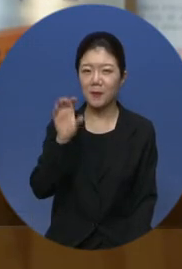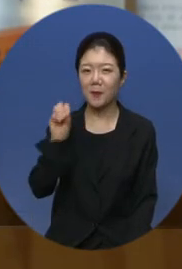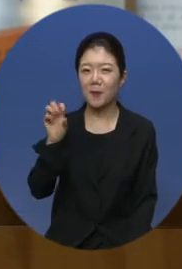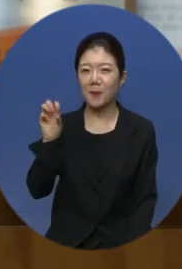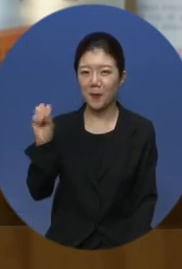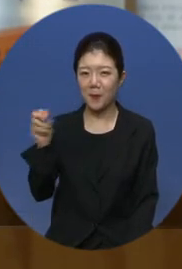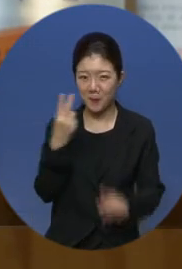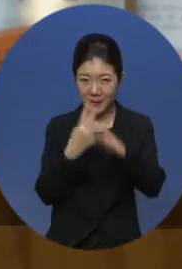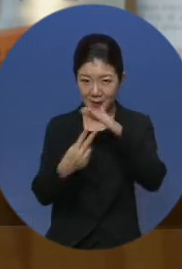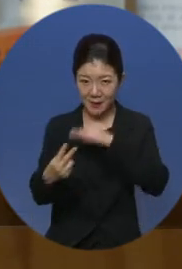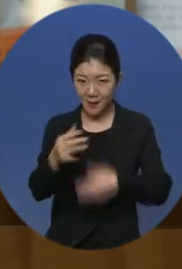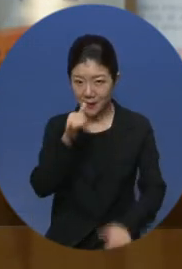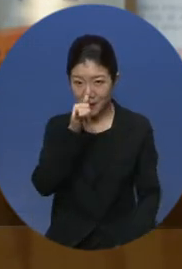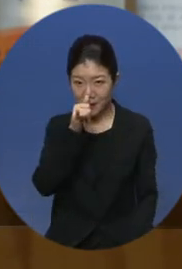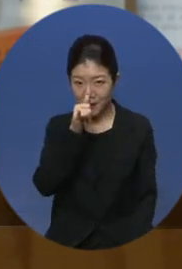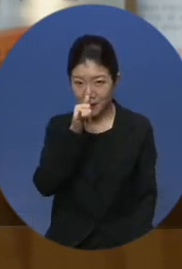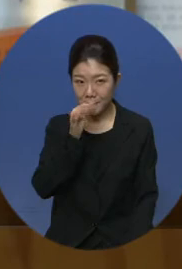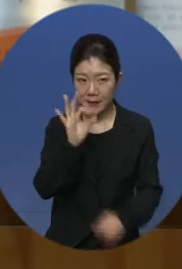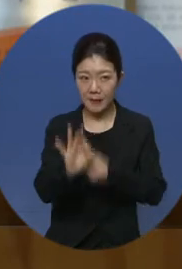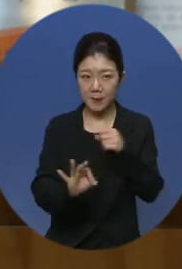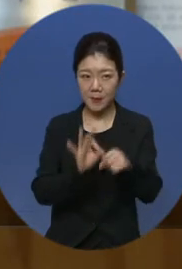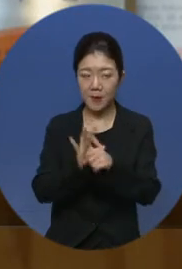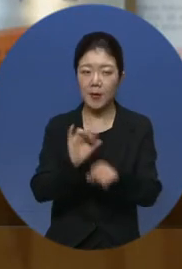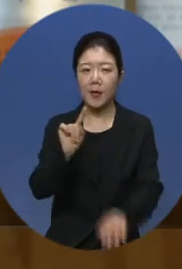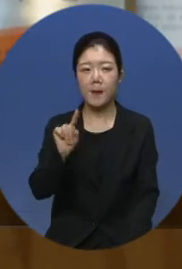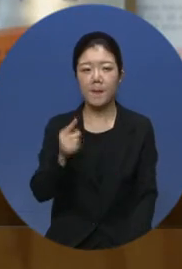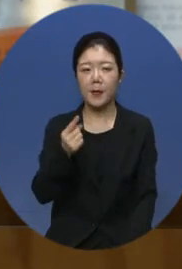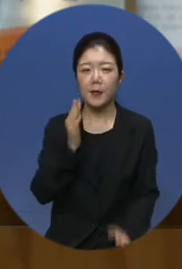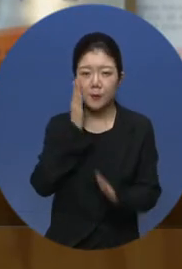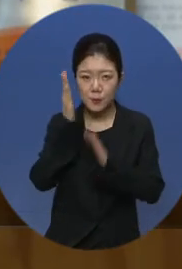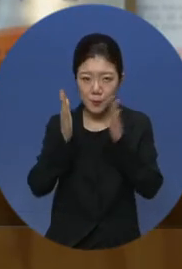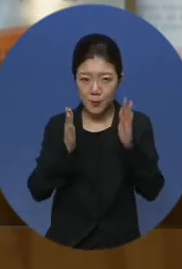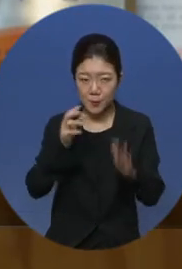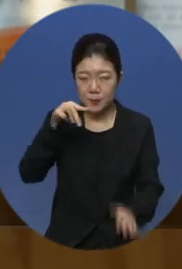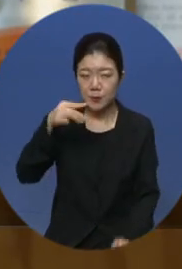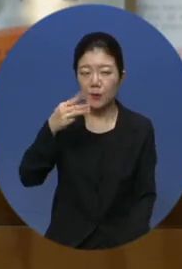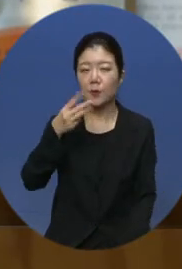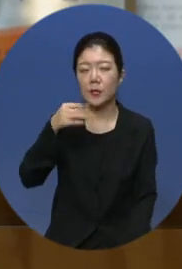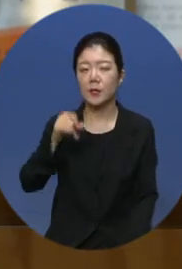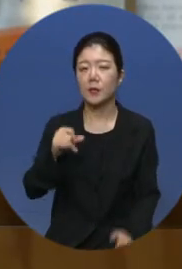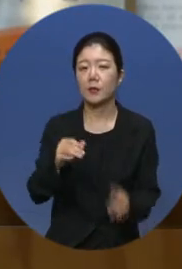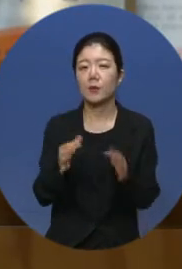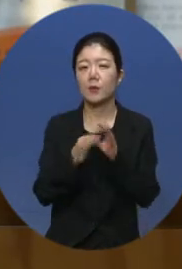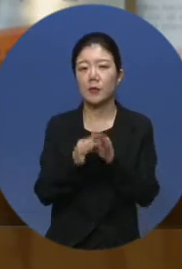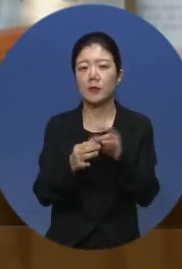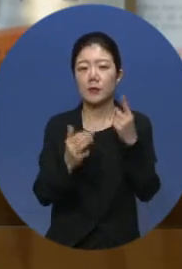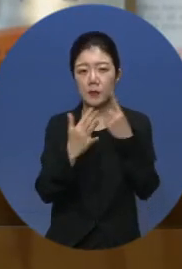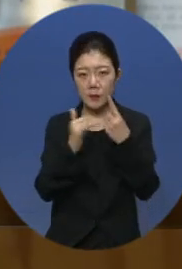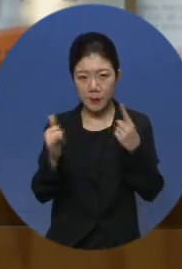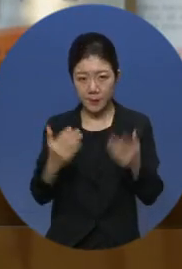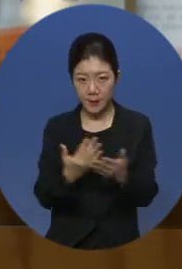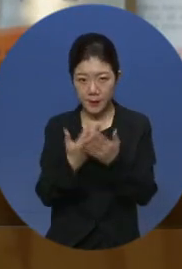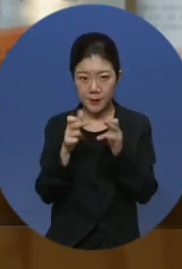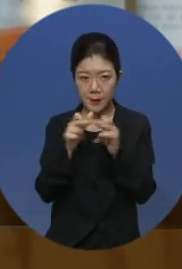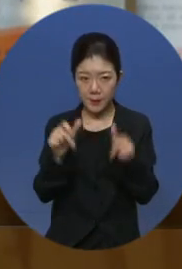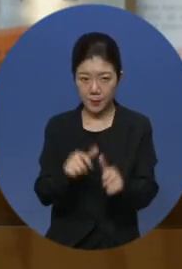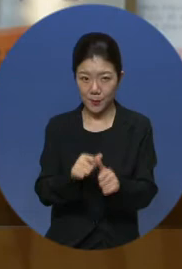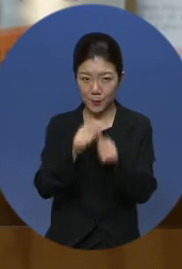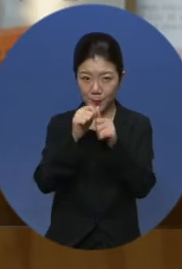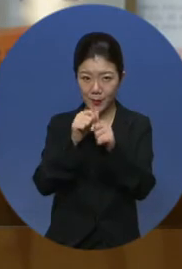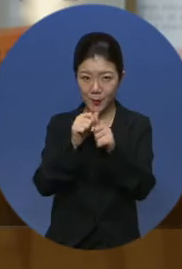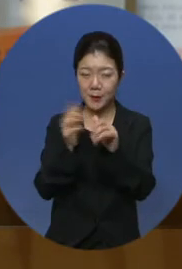10100100이라는 비전이 있습니다. 10년 안에 100개의 숲스토리를 통해서 1000명의 발달장애인들이 고용이